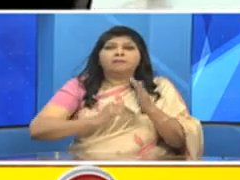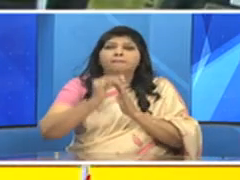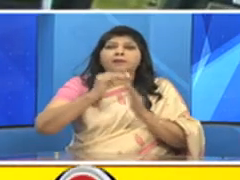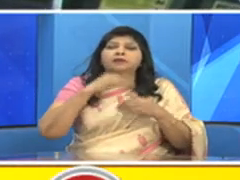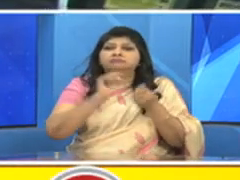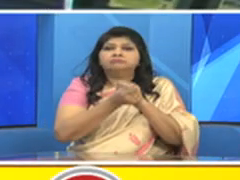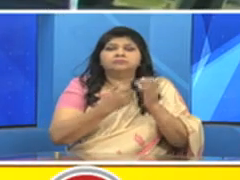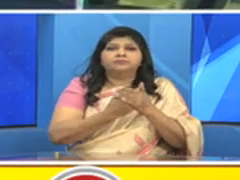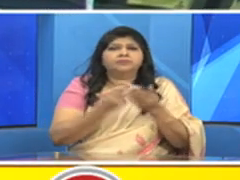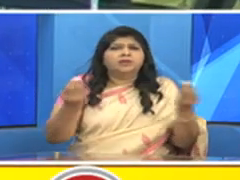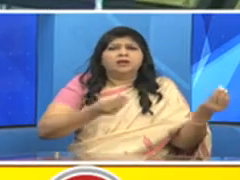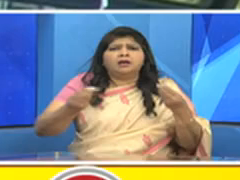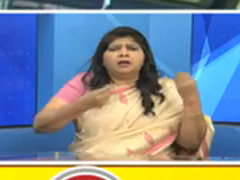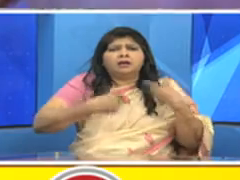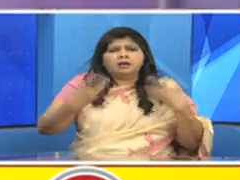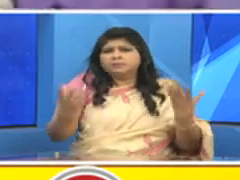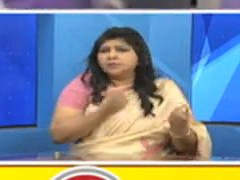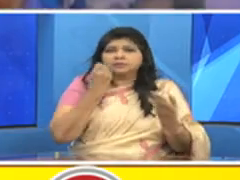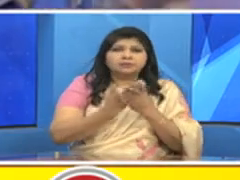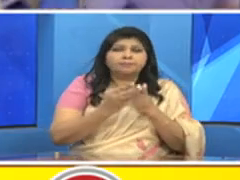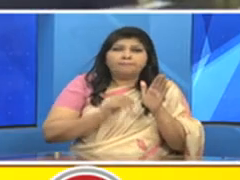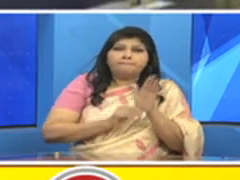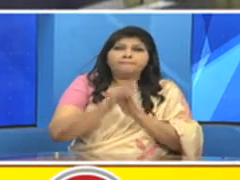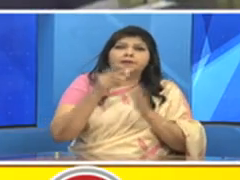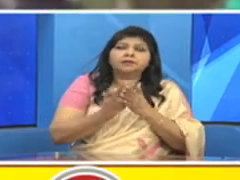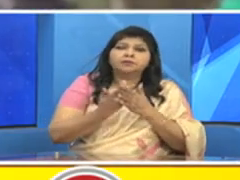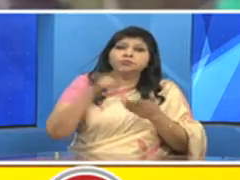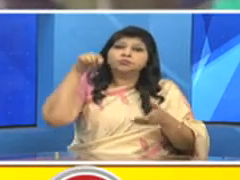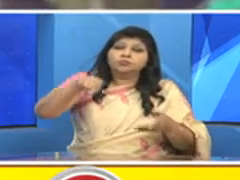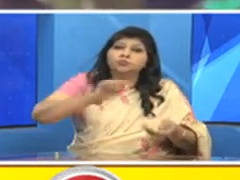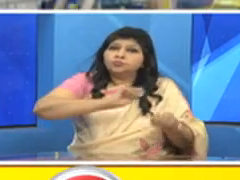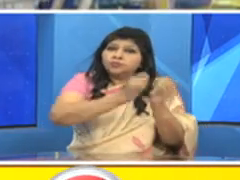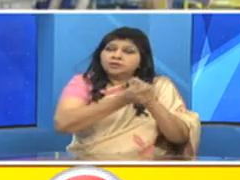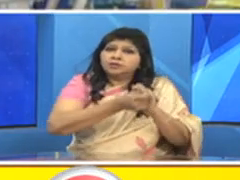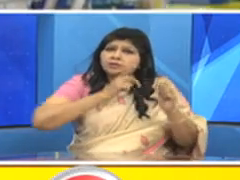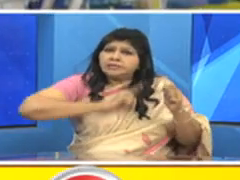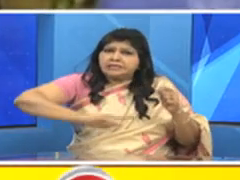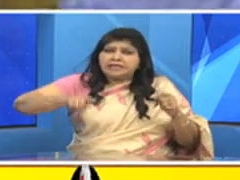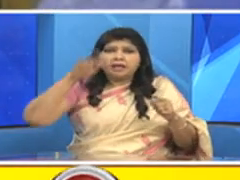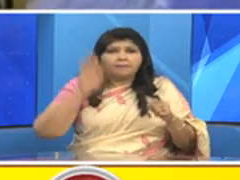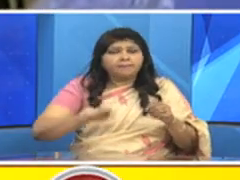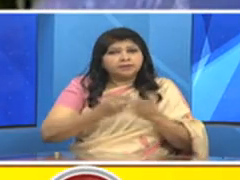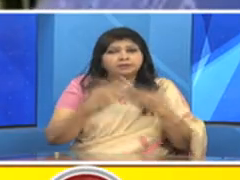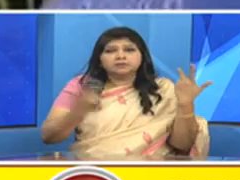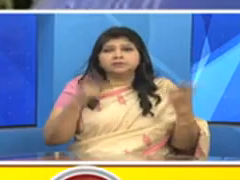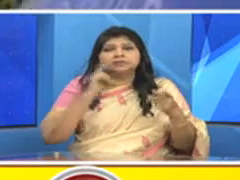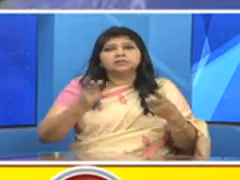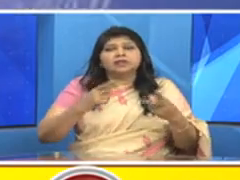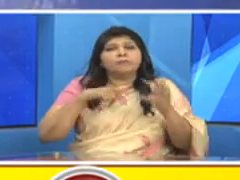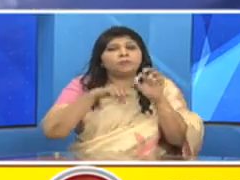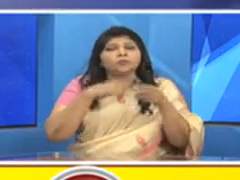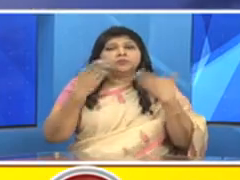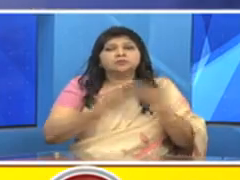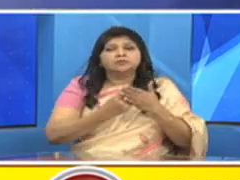समाज की एक सहज आदत के रूप में विकसित कर उस परिवर्तन को स्थायी कर सकते हैं? ऐसे ही कुछ सवालों के